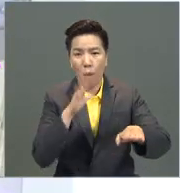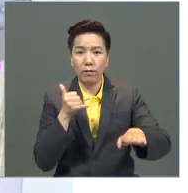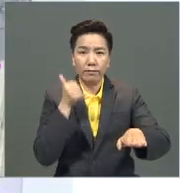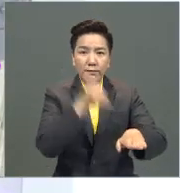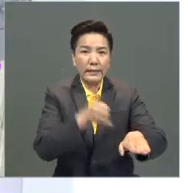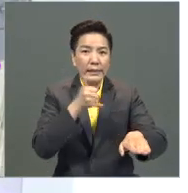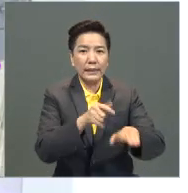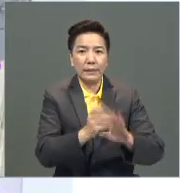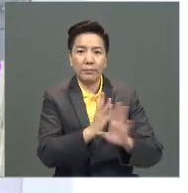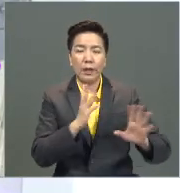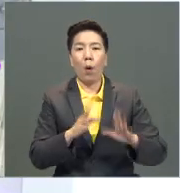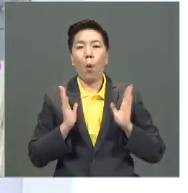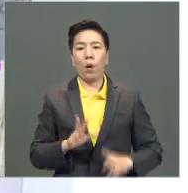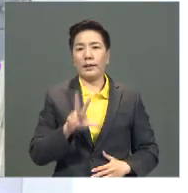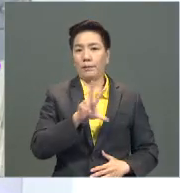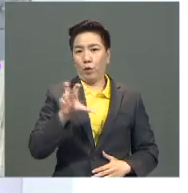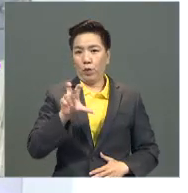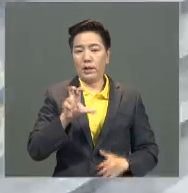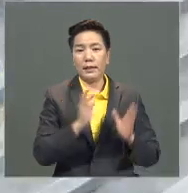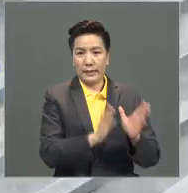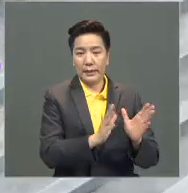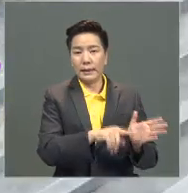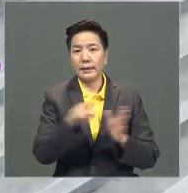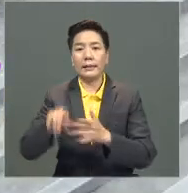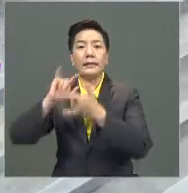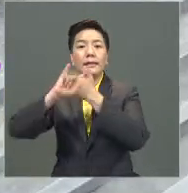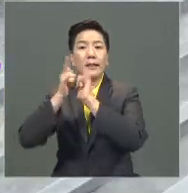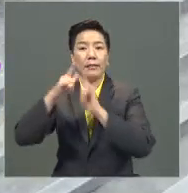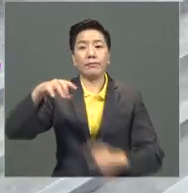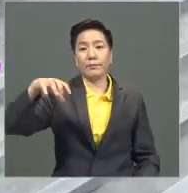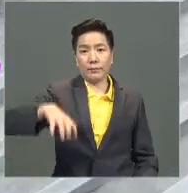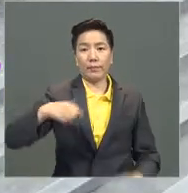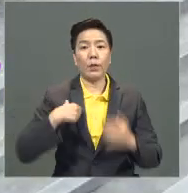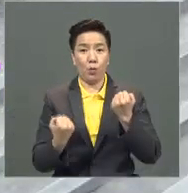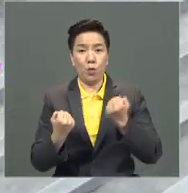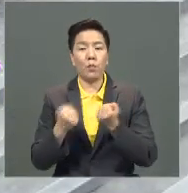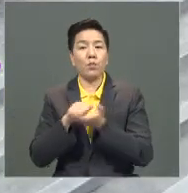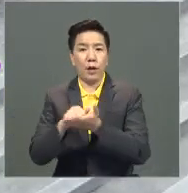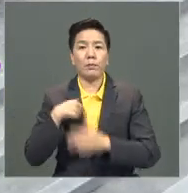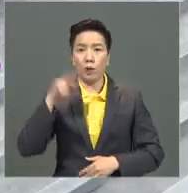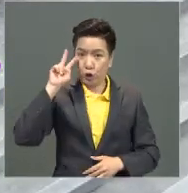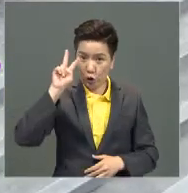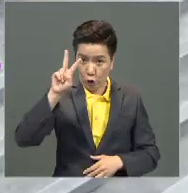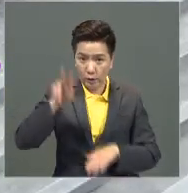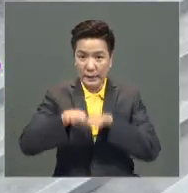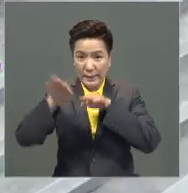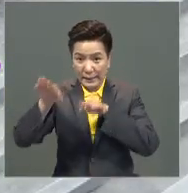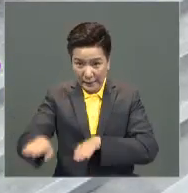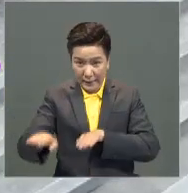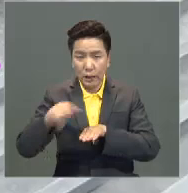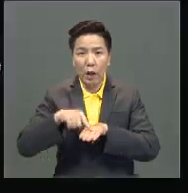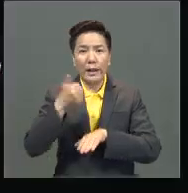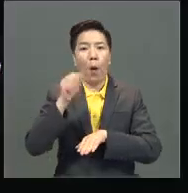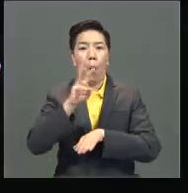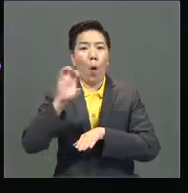ที่ทำการตรวจคันละ300คนค่ะส่วนที่หน้าห้างเซ็นทรัลระยองจะมีรถให้บริการอีก2คันนะคะตรงนั้นเนี่ยจะตรว